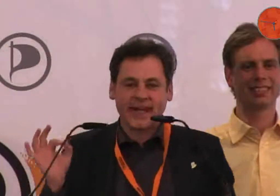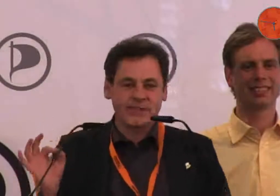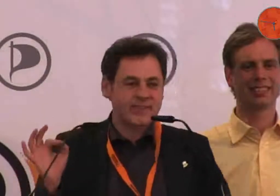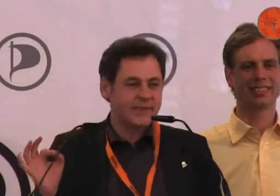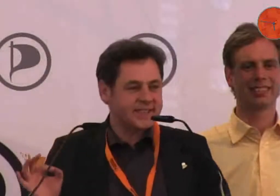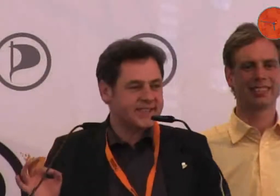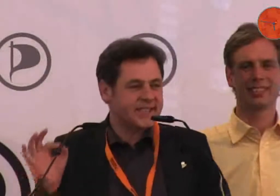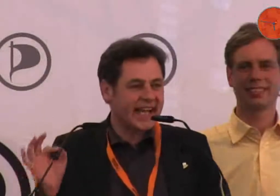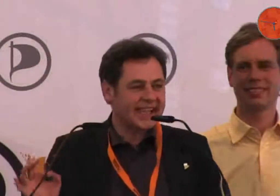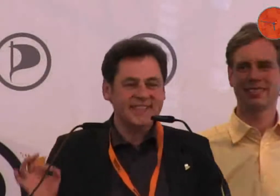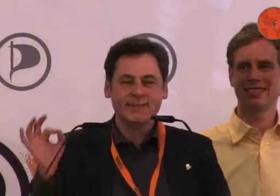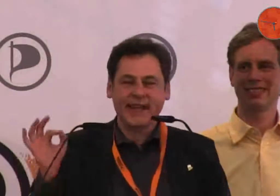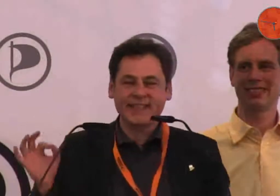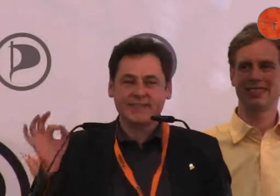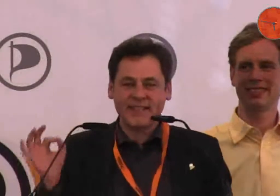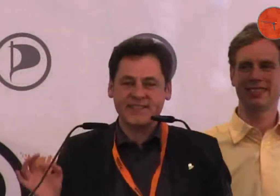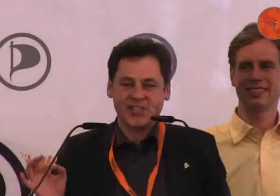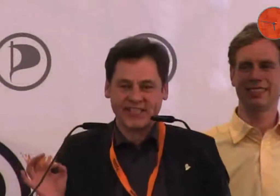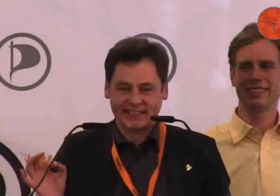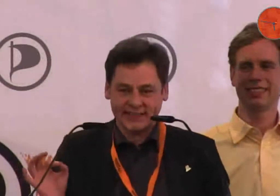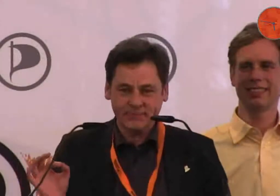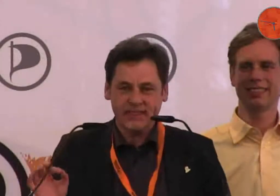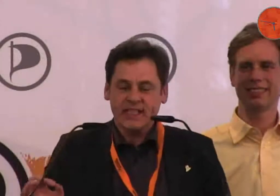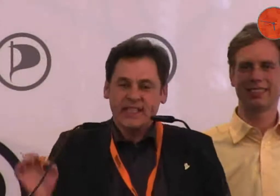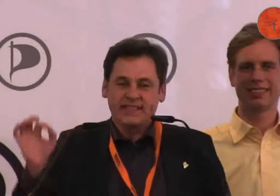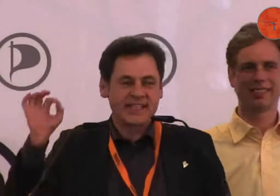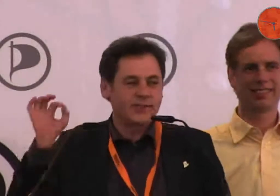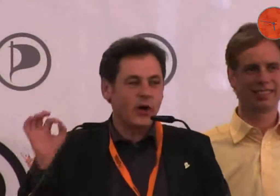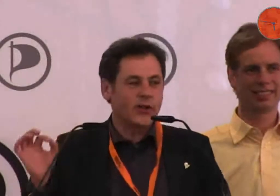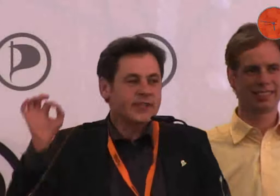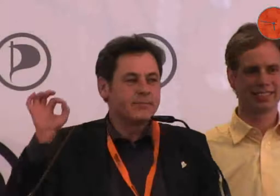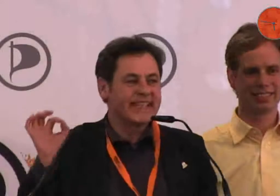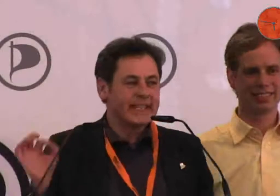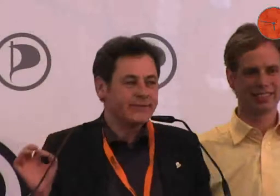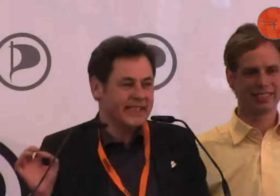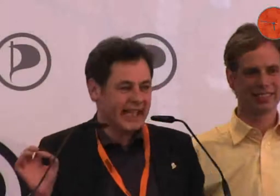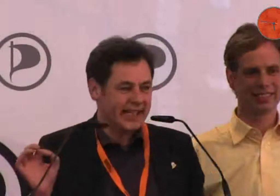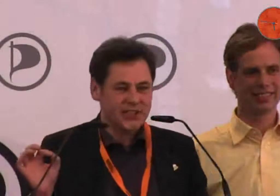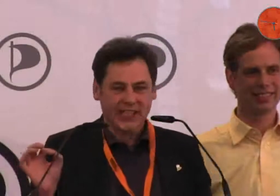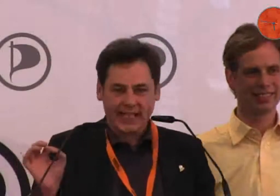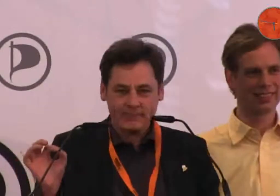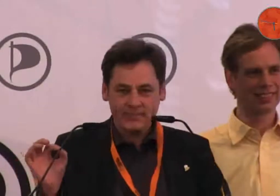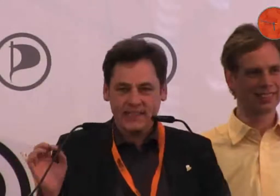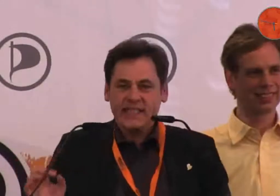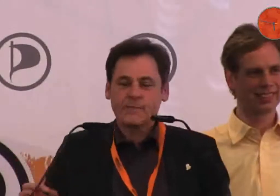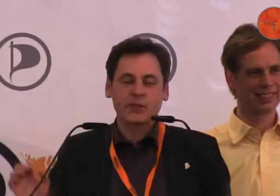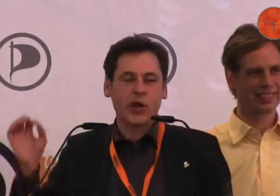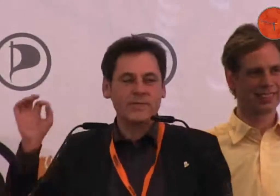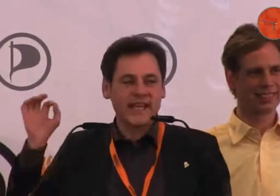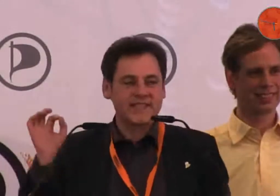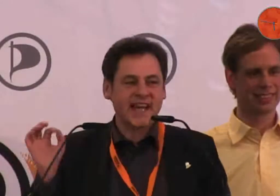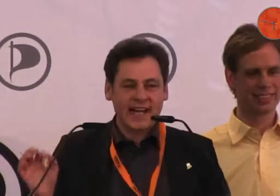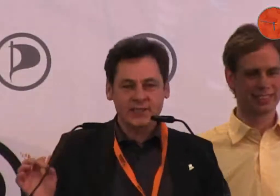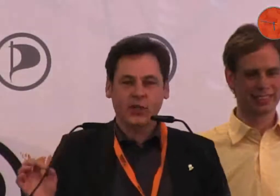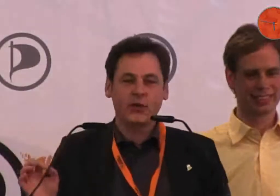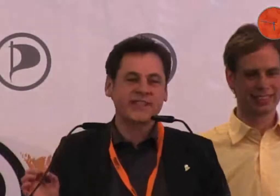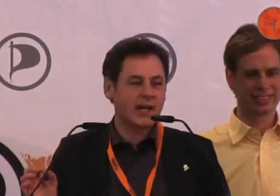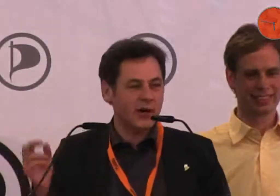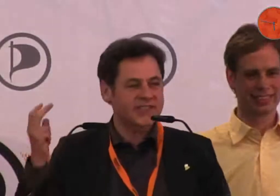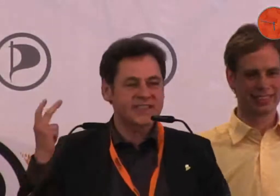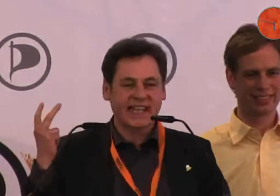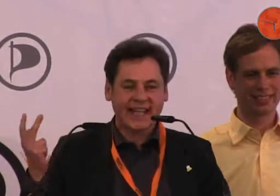22 122 schicken das Wort Brief hineinschreiben ihr bekommt ein